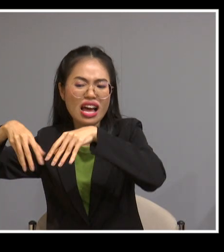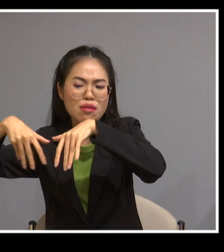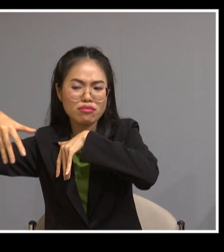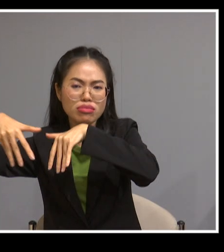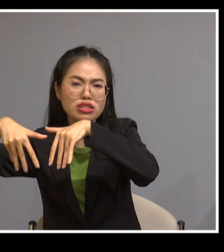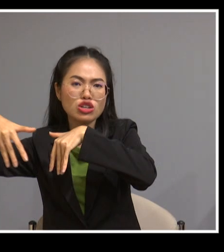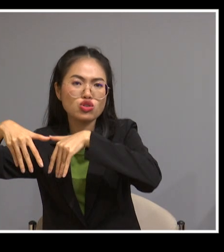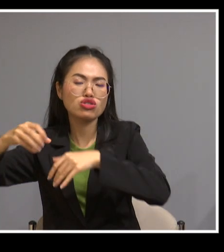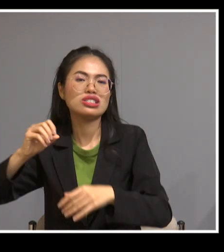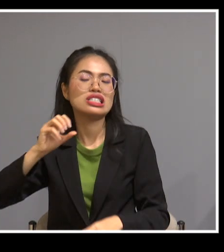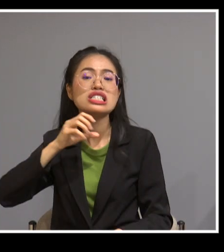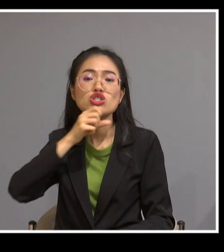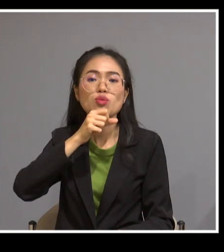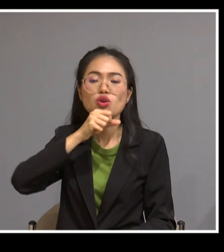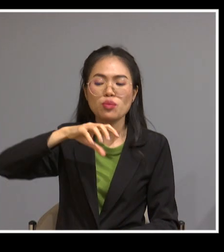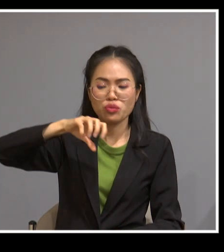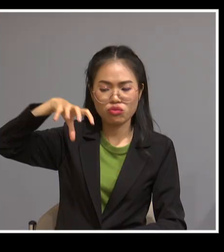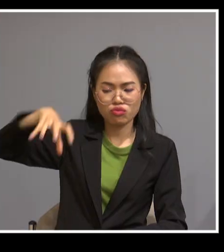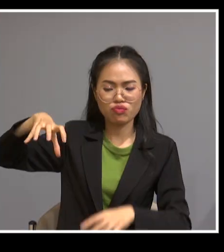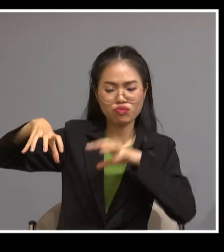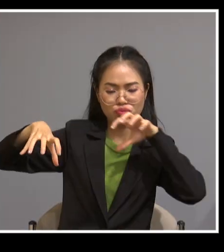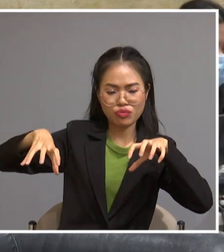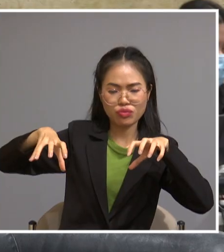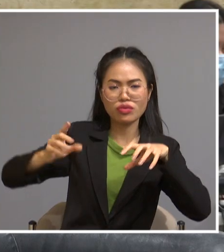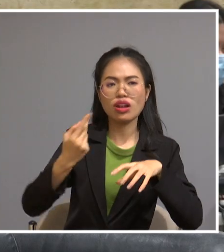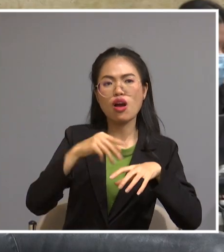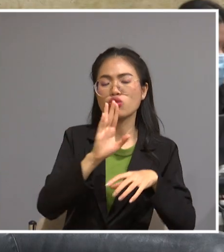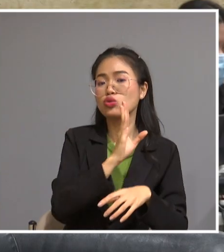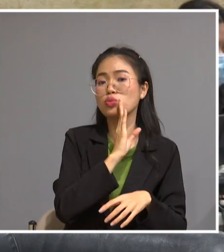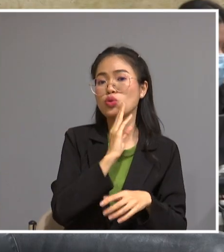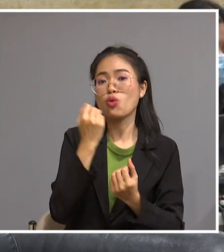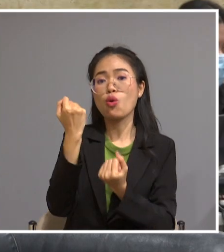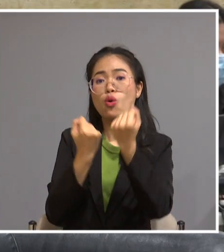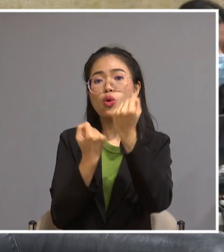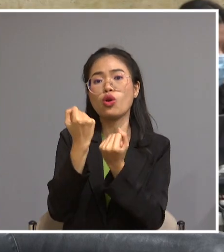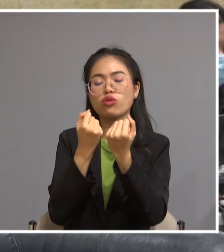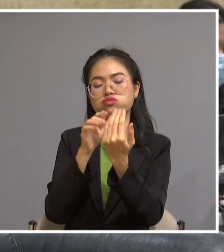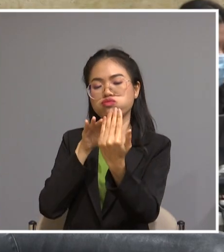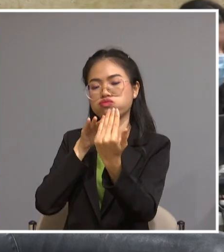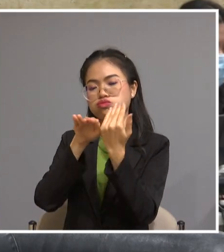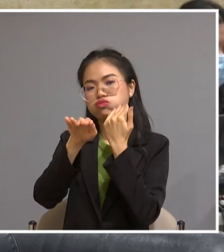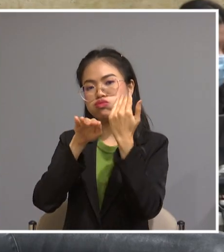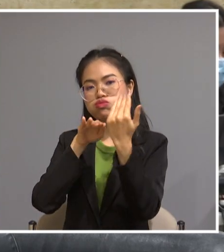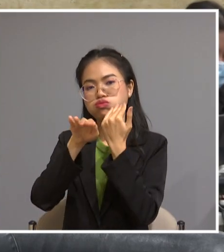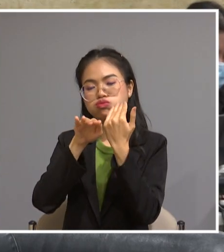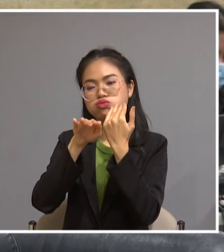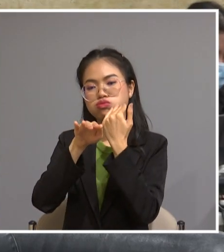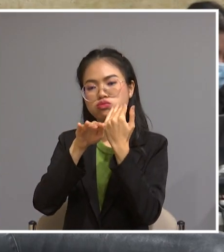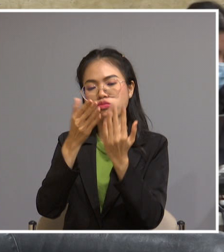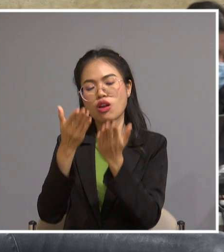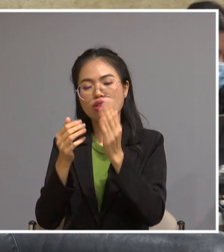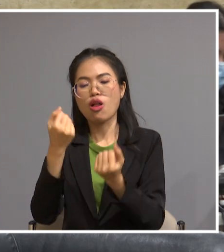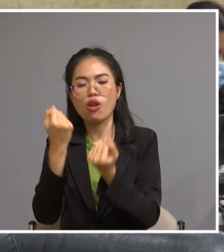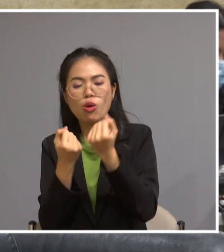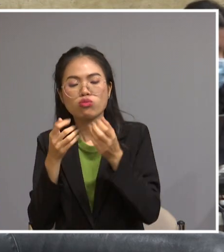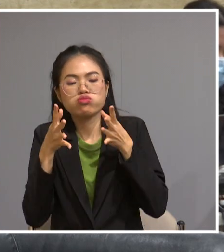้มซ้ายมือทีนี้พอมีรถสันจรมากๆไมวาจะเป็นรถบนทุกหิ